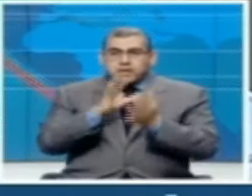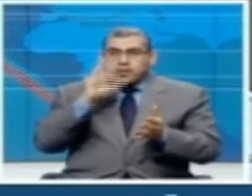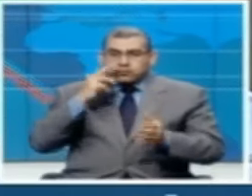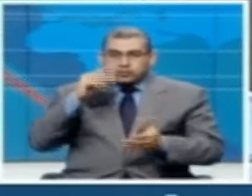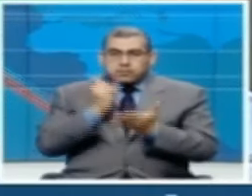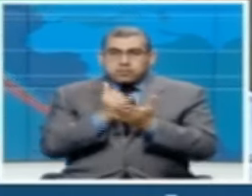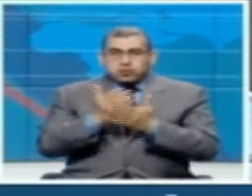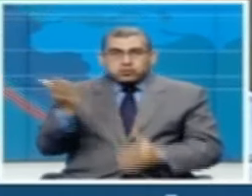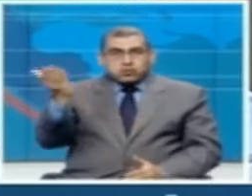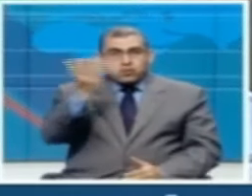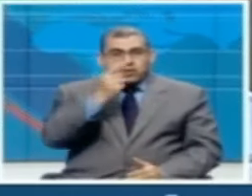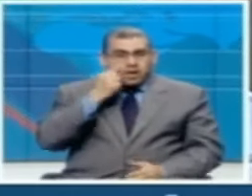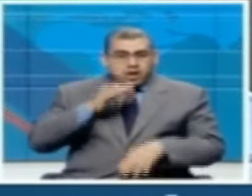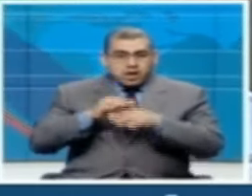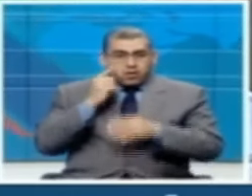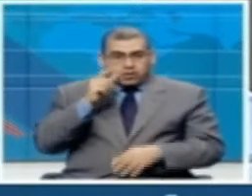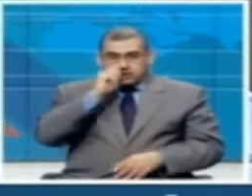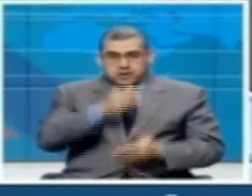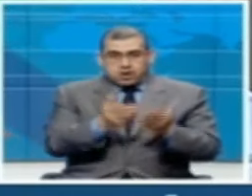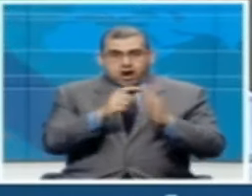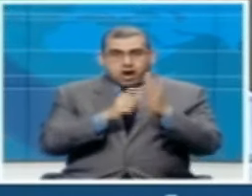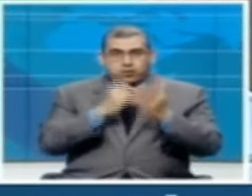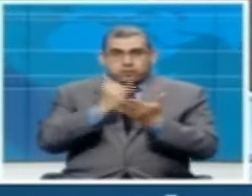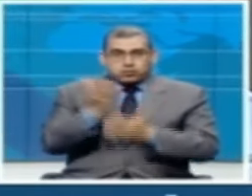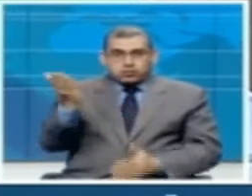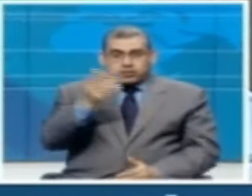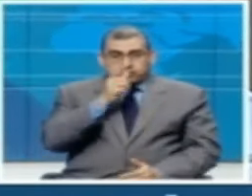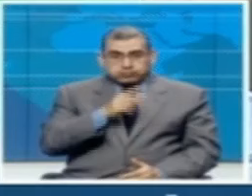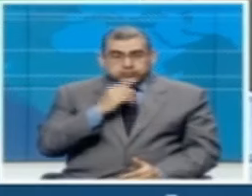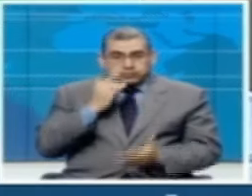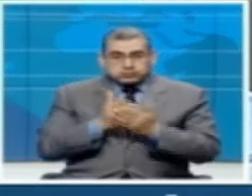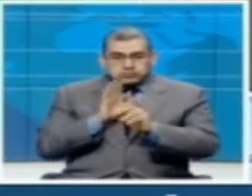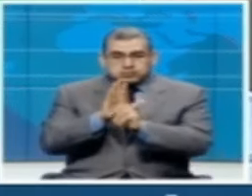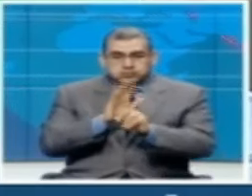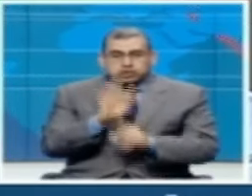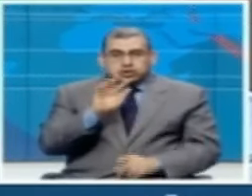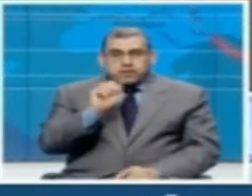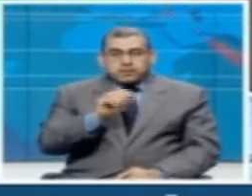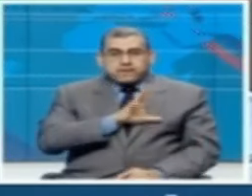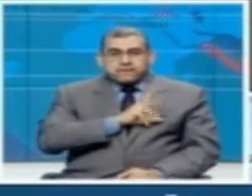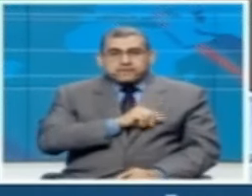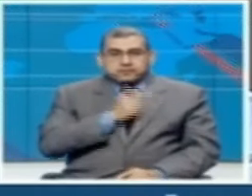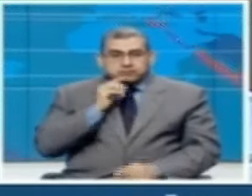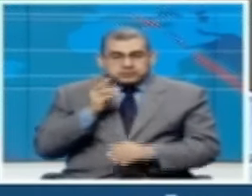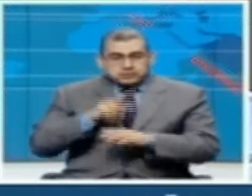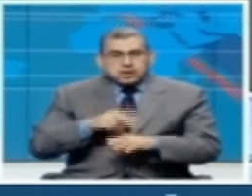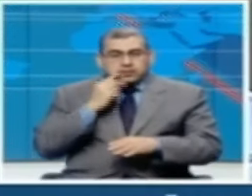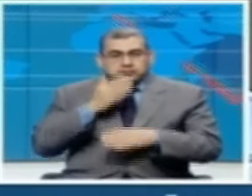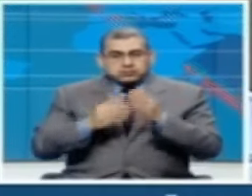مسؤولياته الاخلاقيه والقانونيه من اجل توفير الحمايه للشعب الفلسطيني واعاده